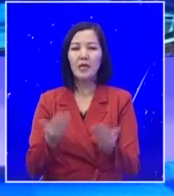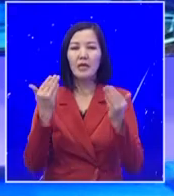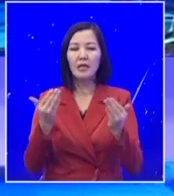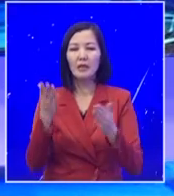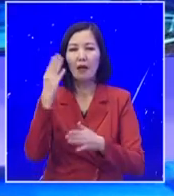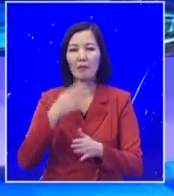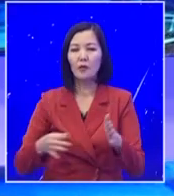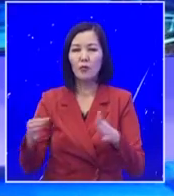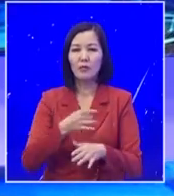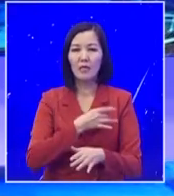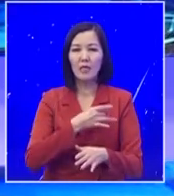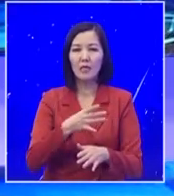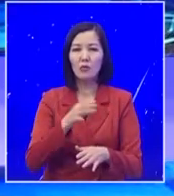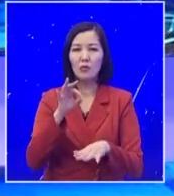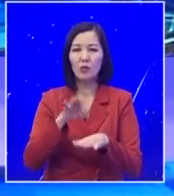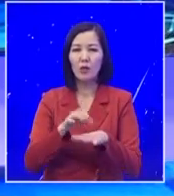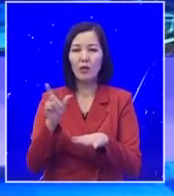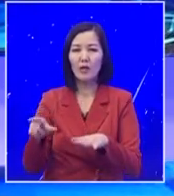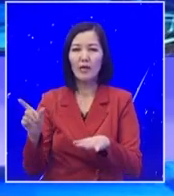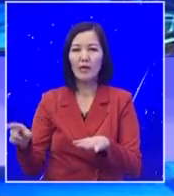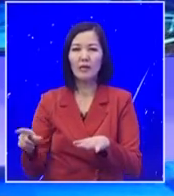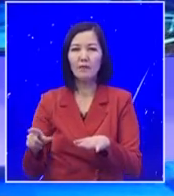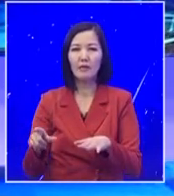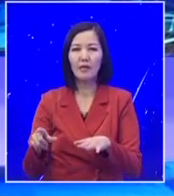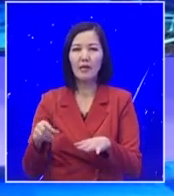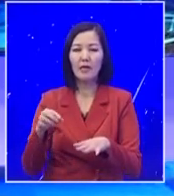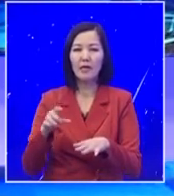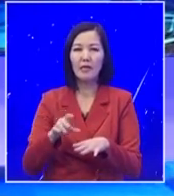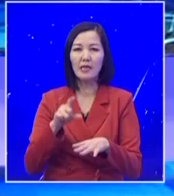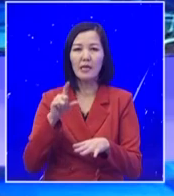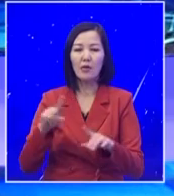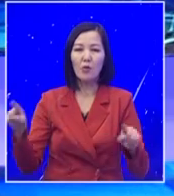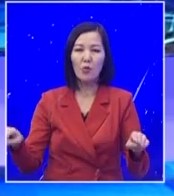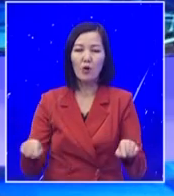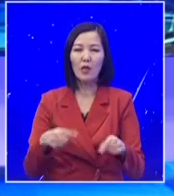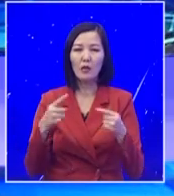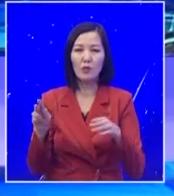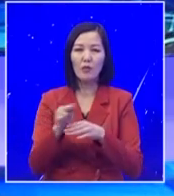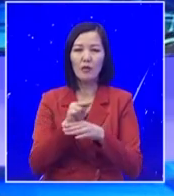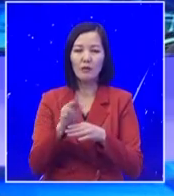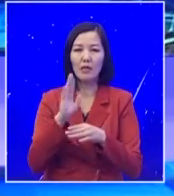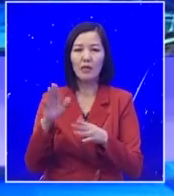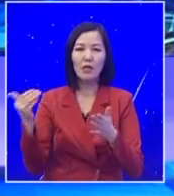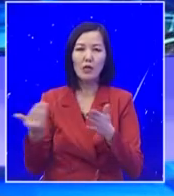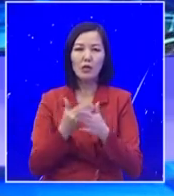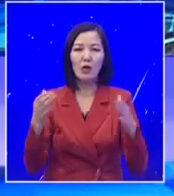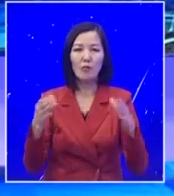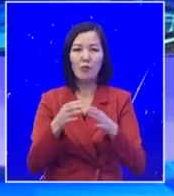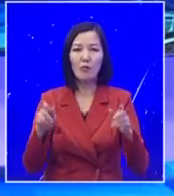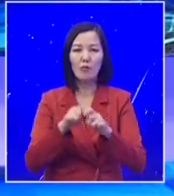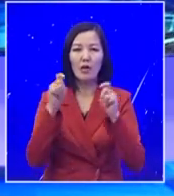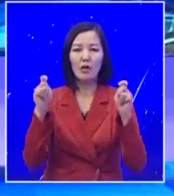Енді өңірде инсульт алған науқастар инемен емес оңалту методикасымен емделмек. Облыстық ауруханада жаңа бөлім ашылды. Мұнда